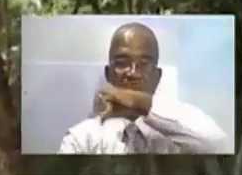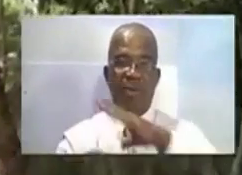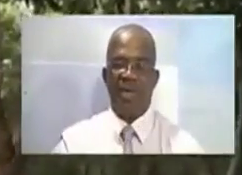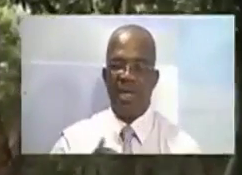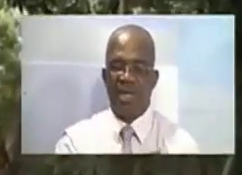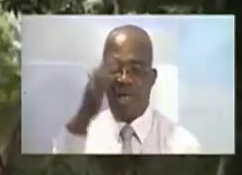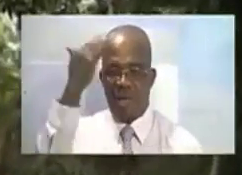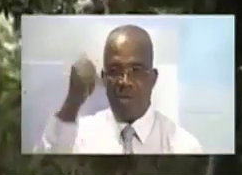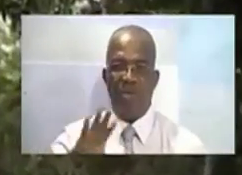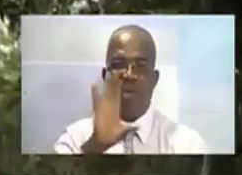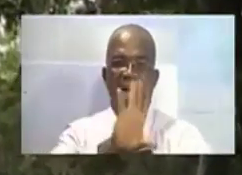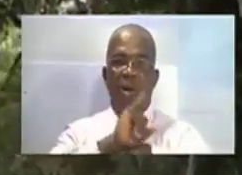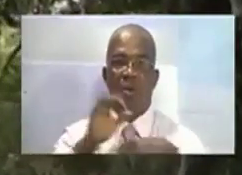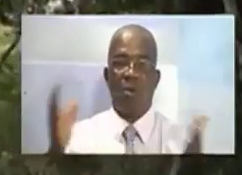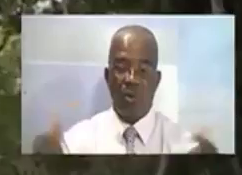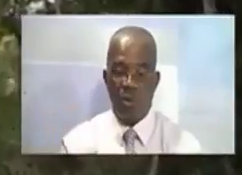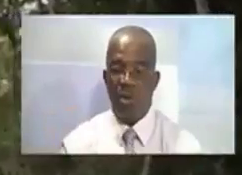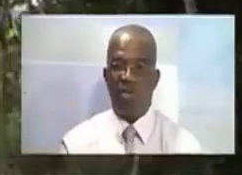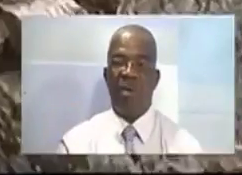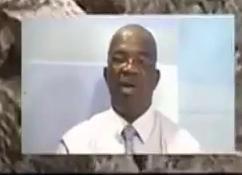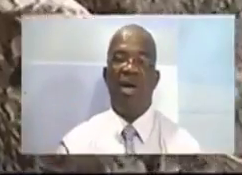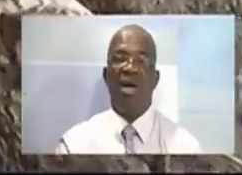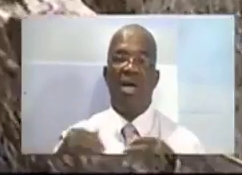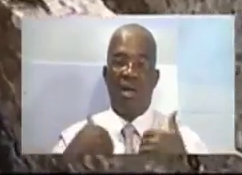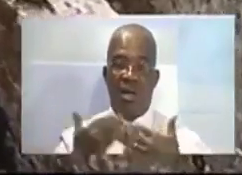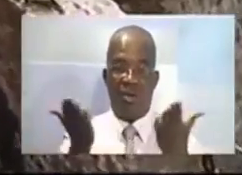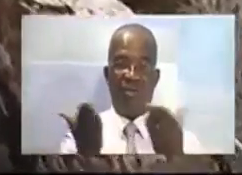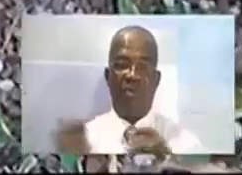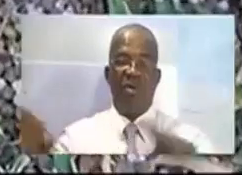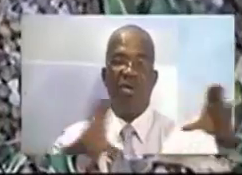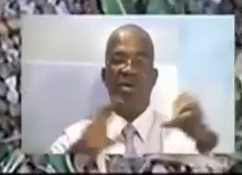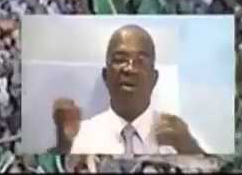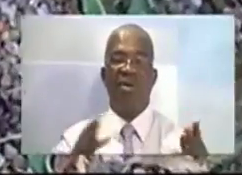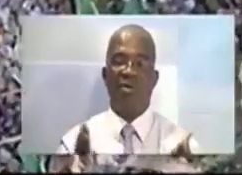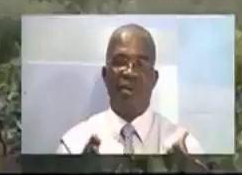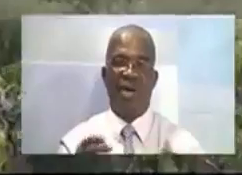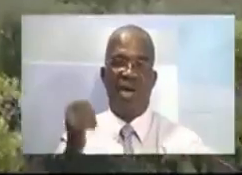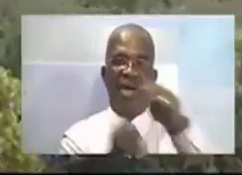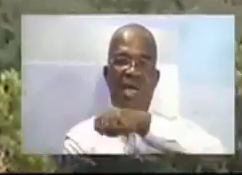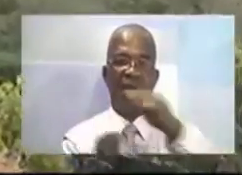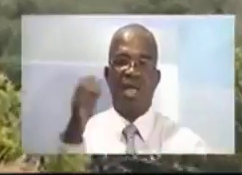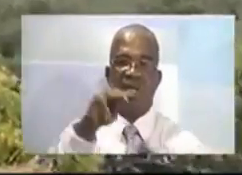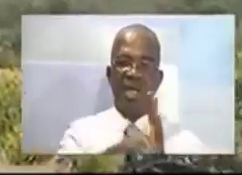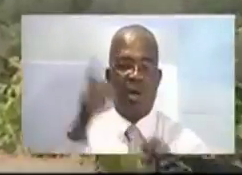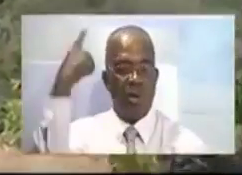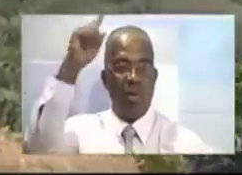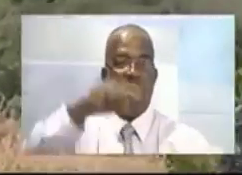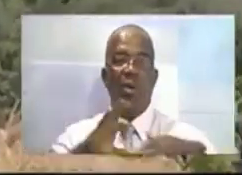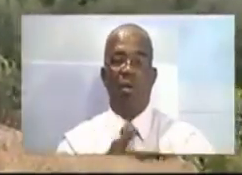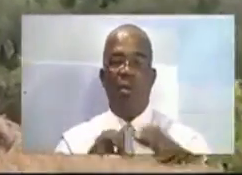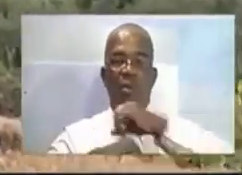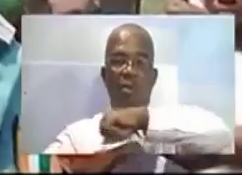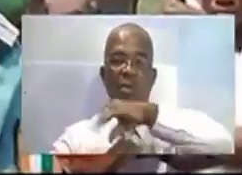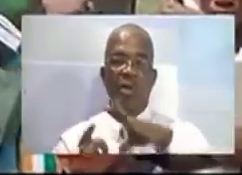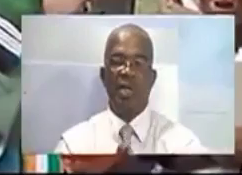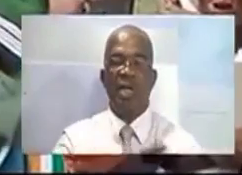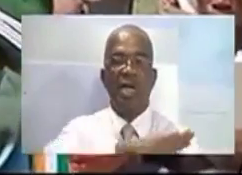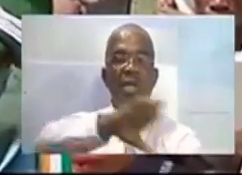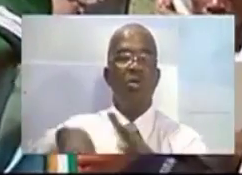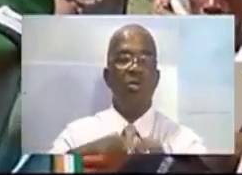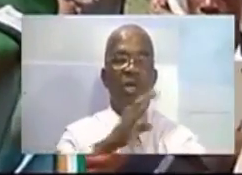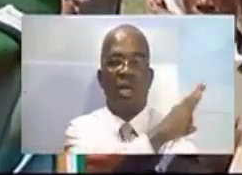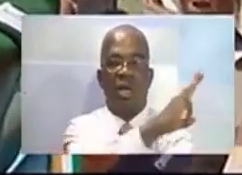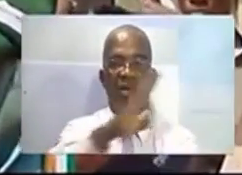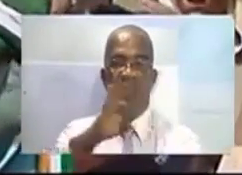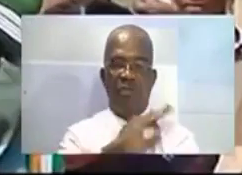de ce secteur. Des réformes qui permettent aujourd'hui de préserver de façon durable l'environnement. Mais selon la direction de la